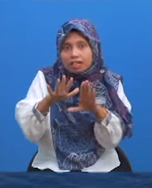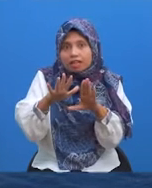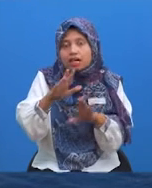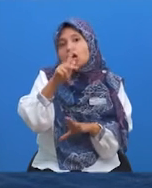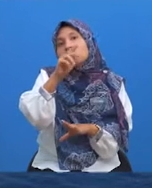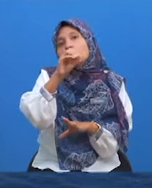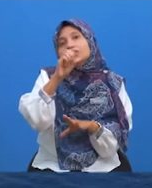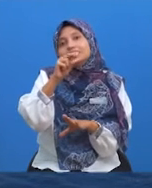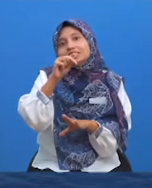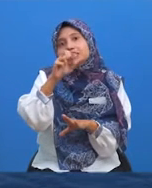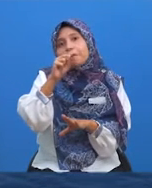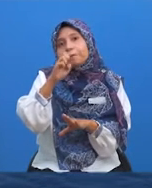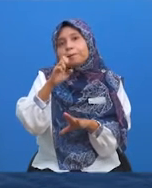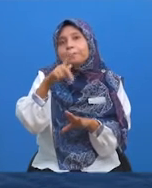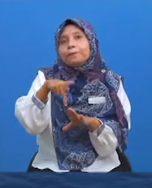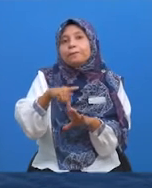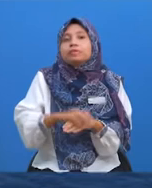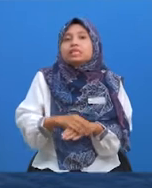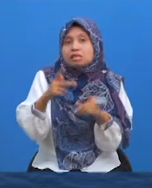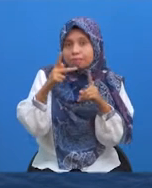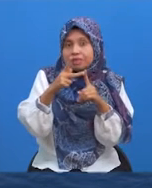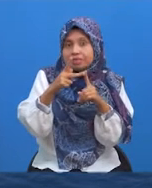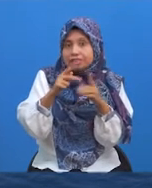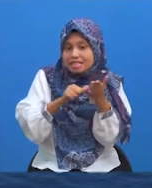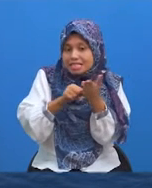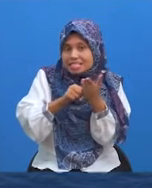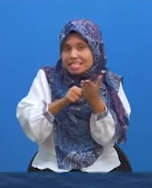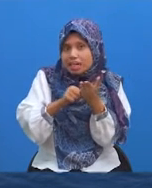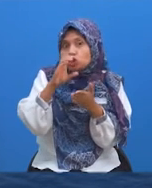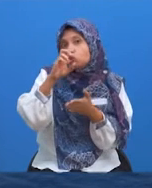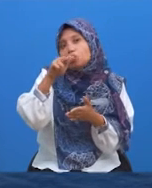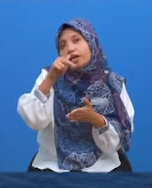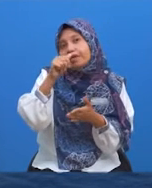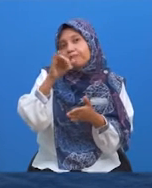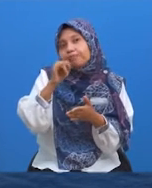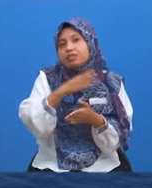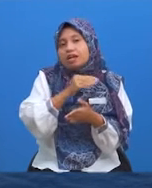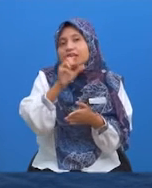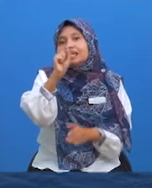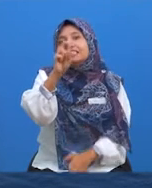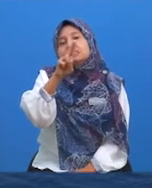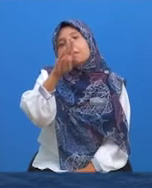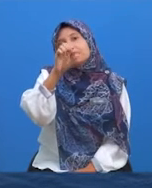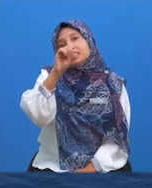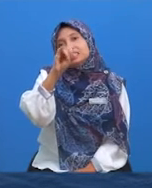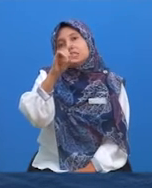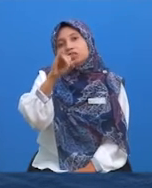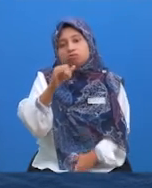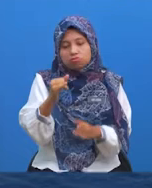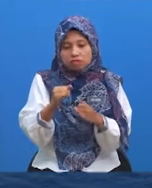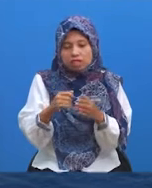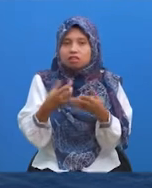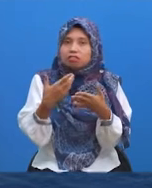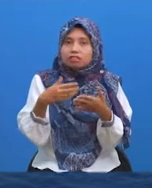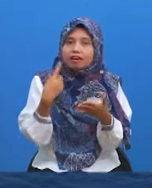terhadap kesan Cukai dan subsidi dibelah Mask untuk murid-murid